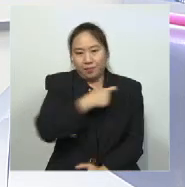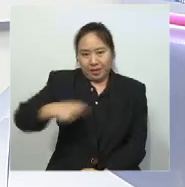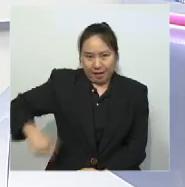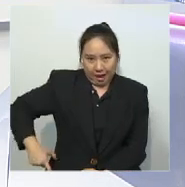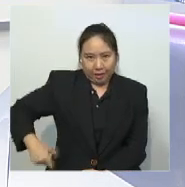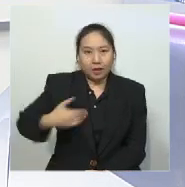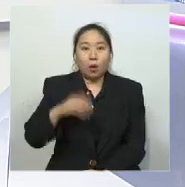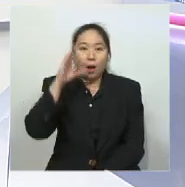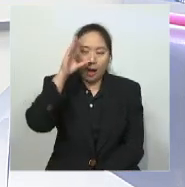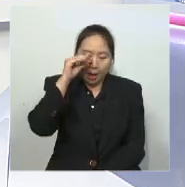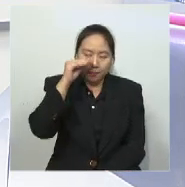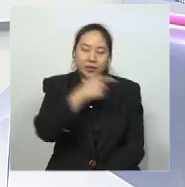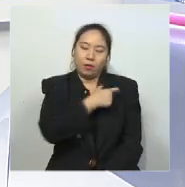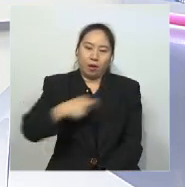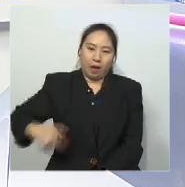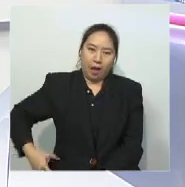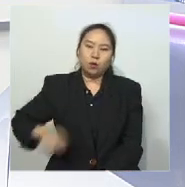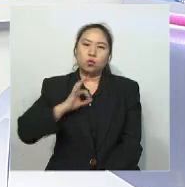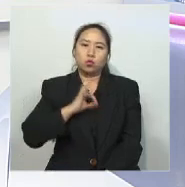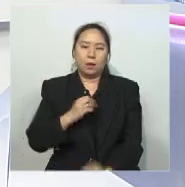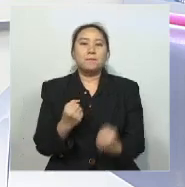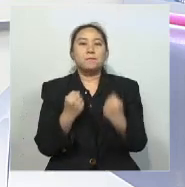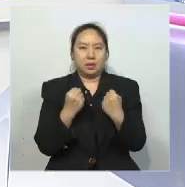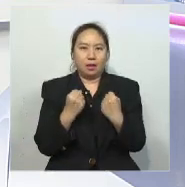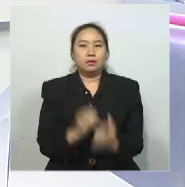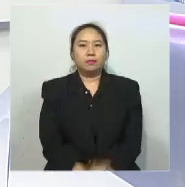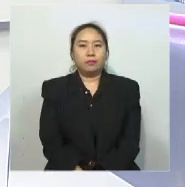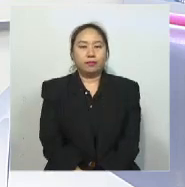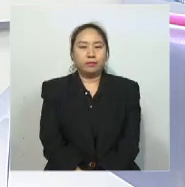ะหลับในท่าไหนก็ตามแต่เราก็คาดแล้วเราก็จะรู้สึกว่ามั่นใจในการเดินทางมากขึ้น นะ